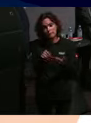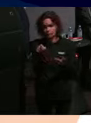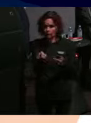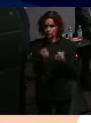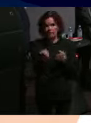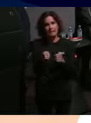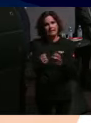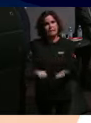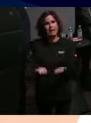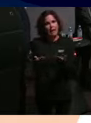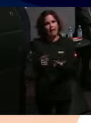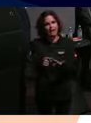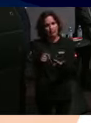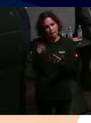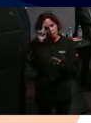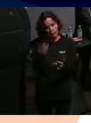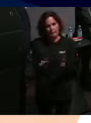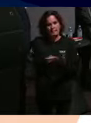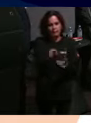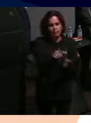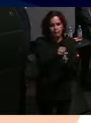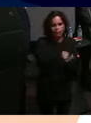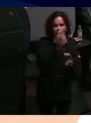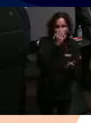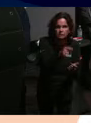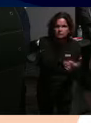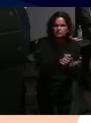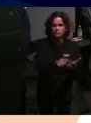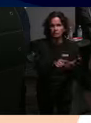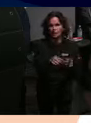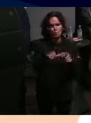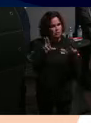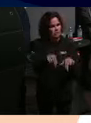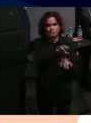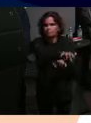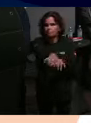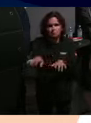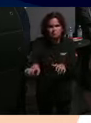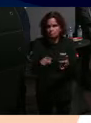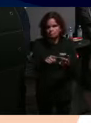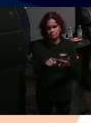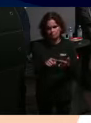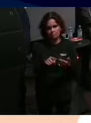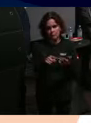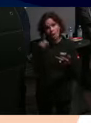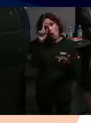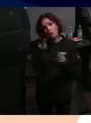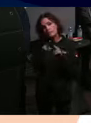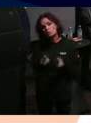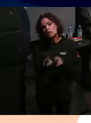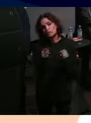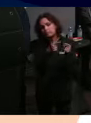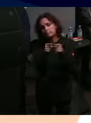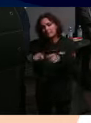som kan erstatte naturgass, nærmest i alle plassene vi bruker det, og også kan brukes i forskjellige